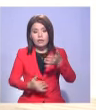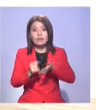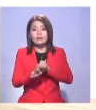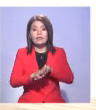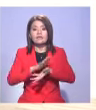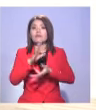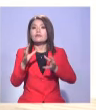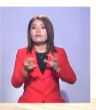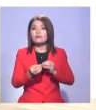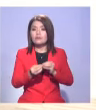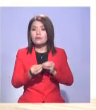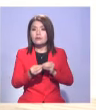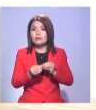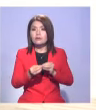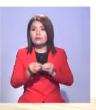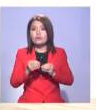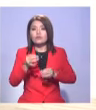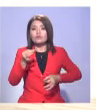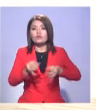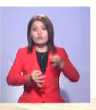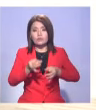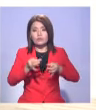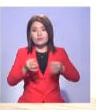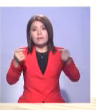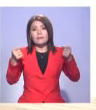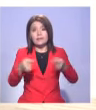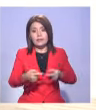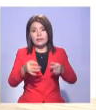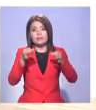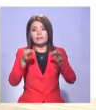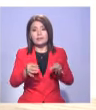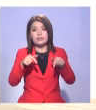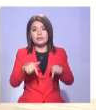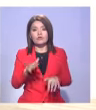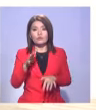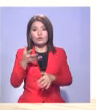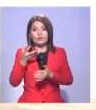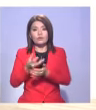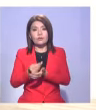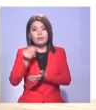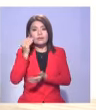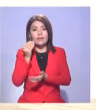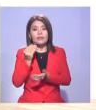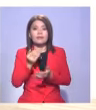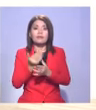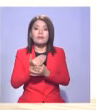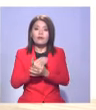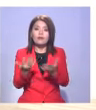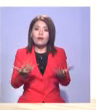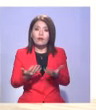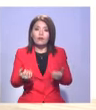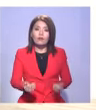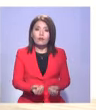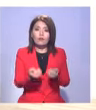негізінде барлығы сот жүйесінің аймағында болады деп ойлаймын. Сондықтан біз өз тарапымыздан қандай көмек керек, қандай